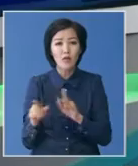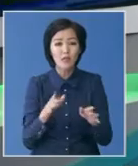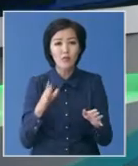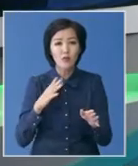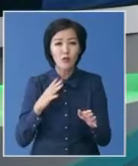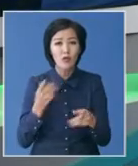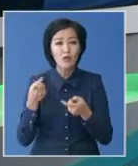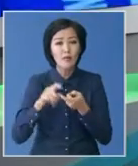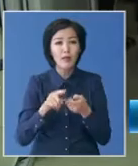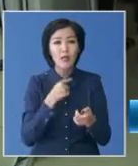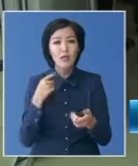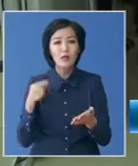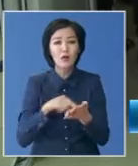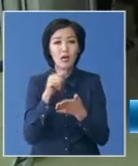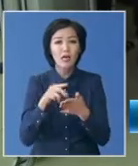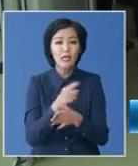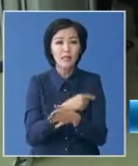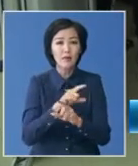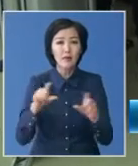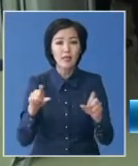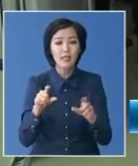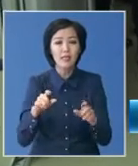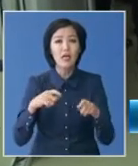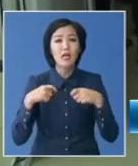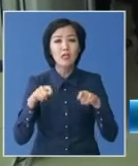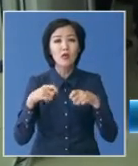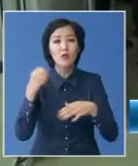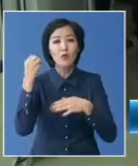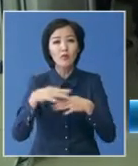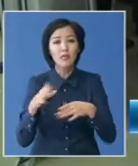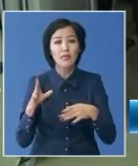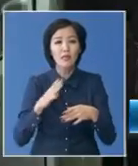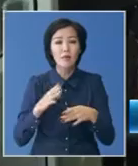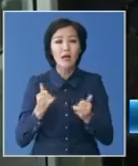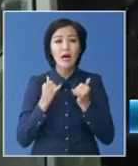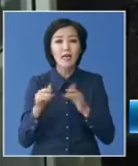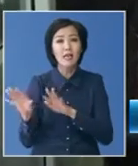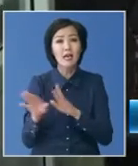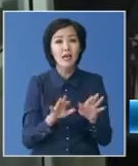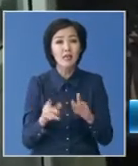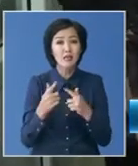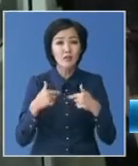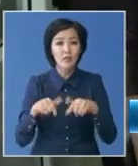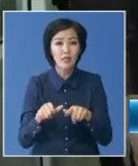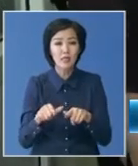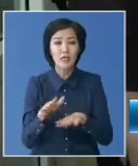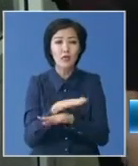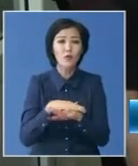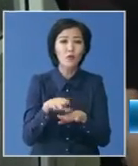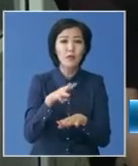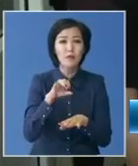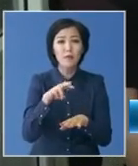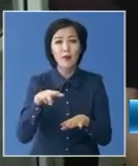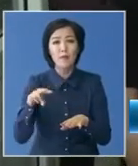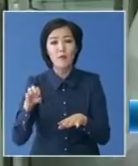Соған байланысты Талдықорған қаласының емханасы шаһардағы сауда орталықтарының бірінде арнайы акция ұйымдастырды. Мұнда тұрғындарға